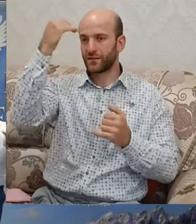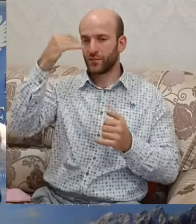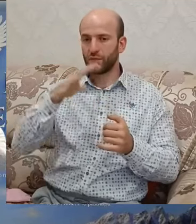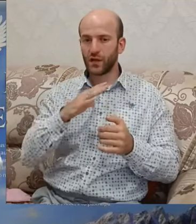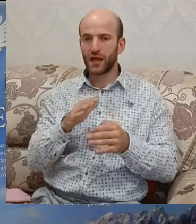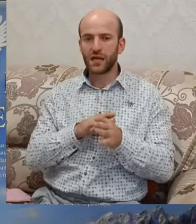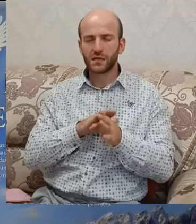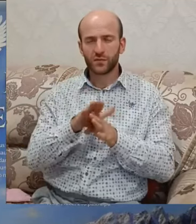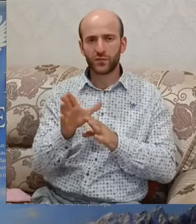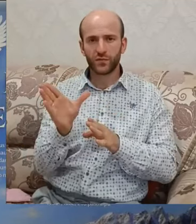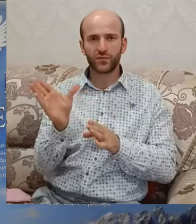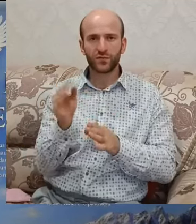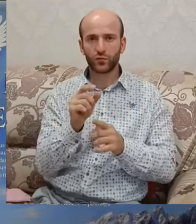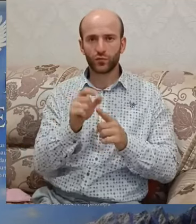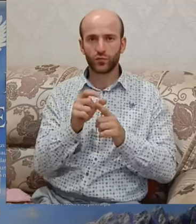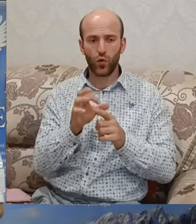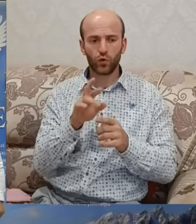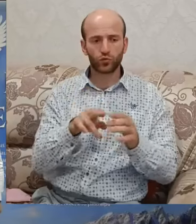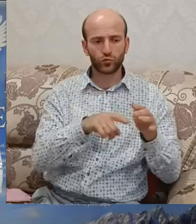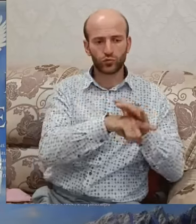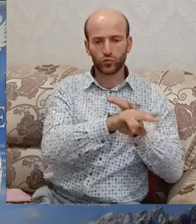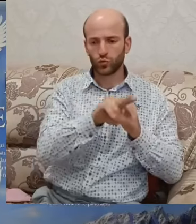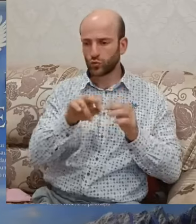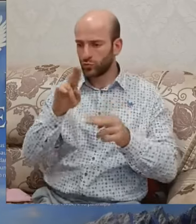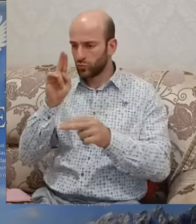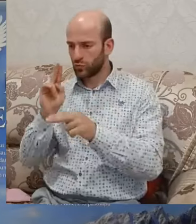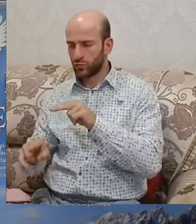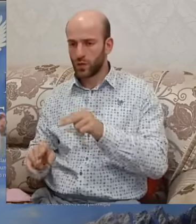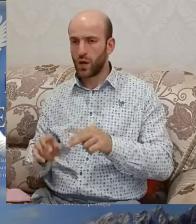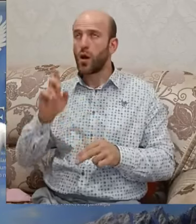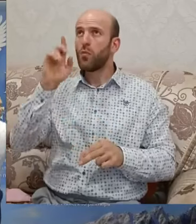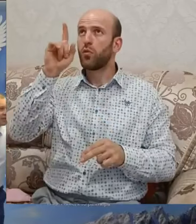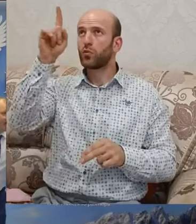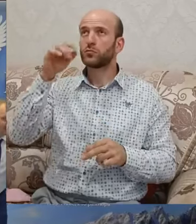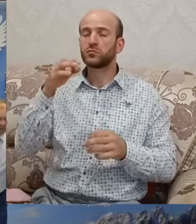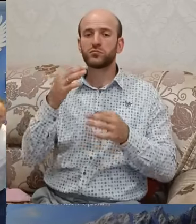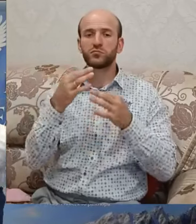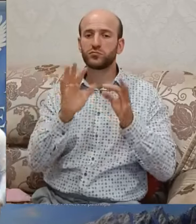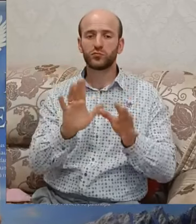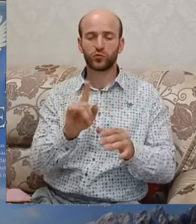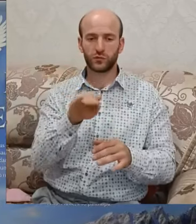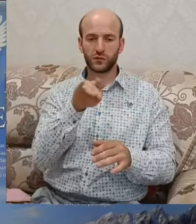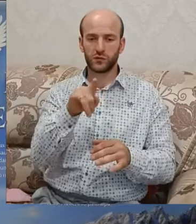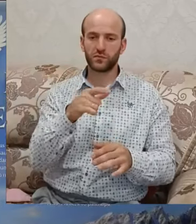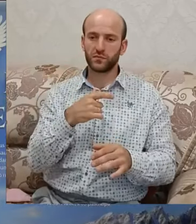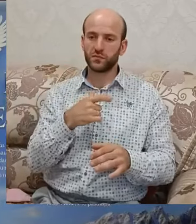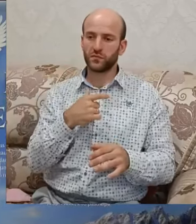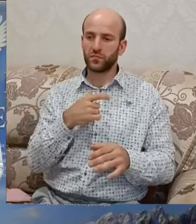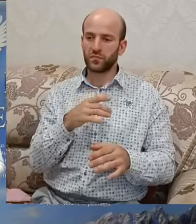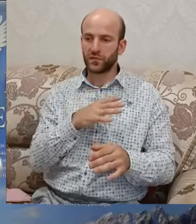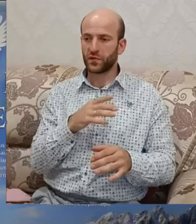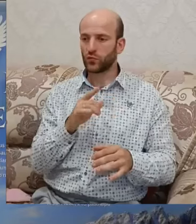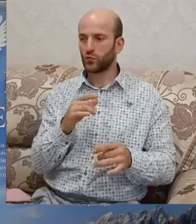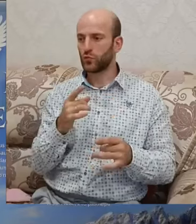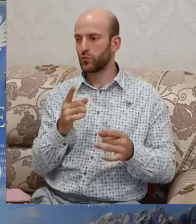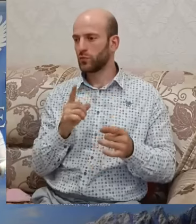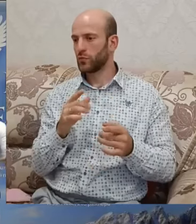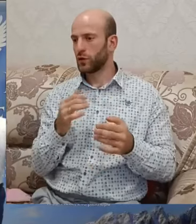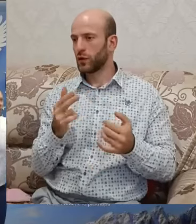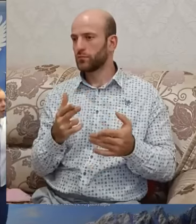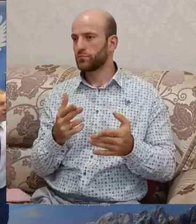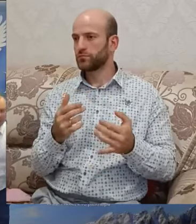tiesiog būti taip, kaip mes norime. Bog nepazvolit nam prosto jis sudarys visas sąlygas. On sadėlėt visą uslovę. Kad tas